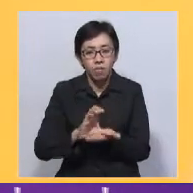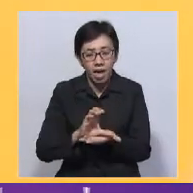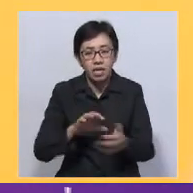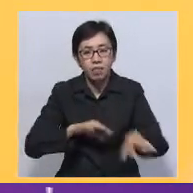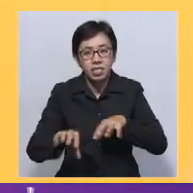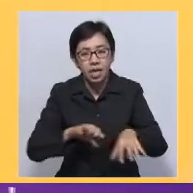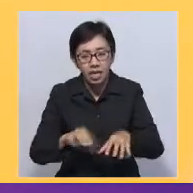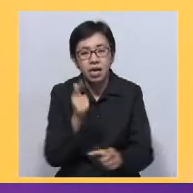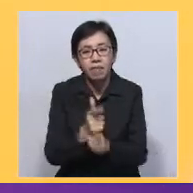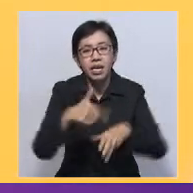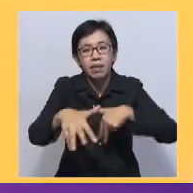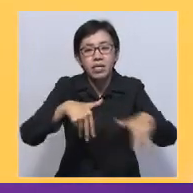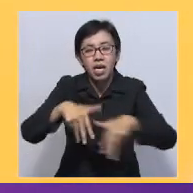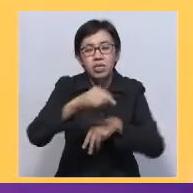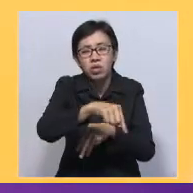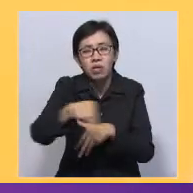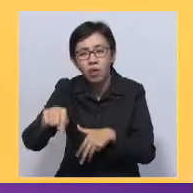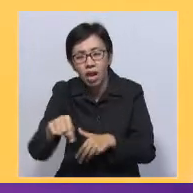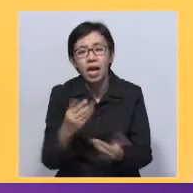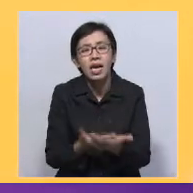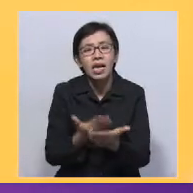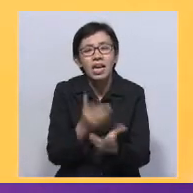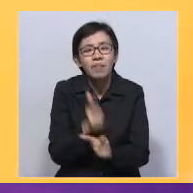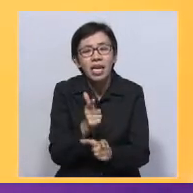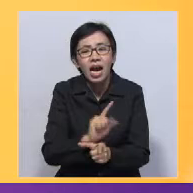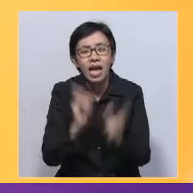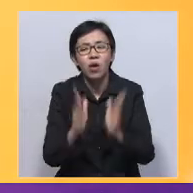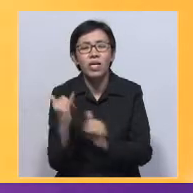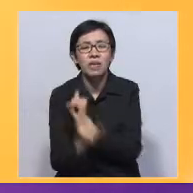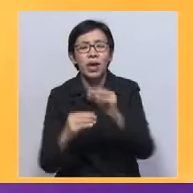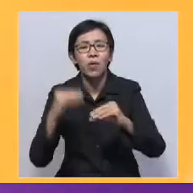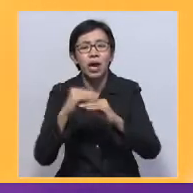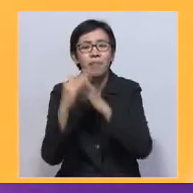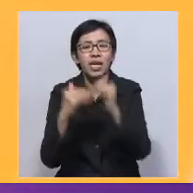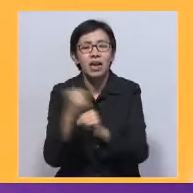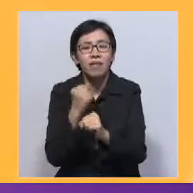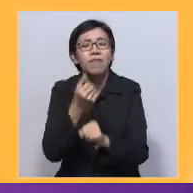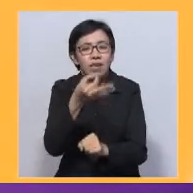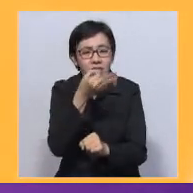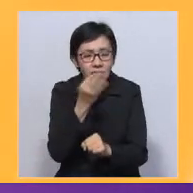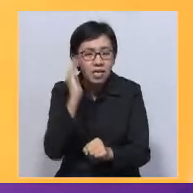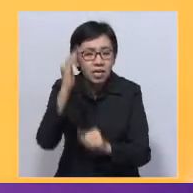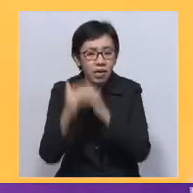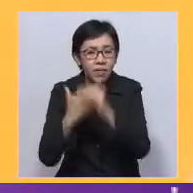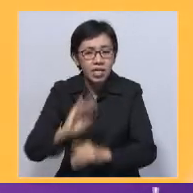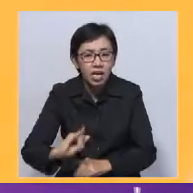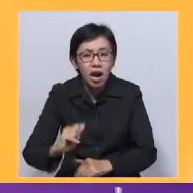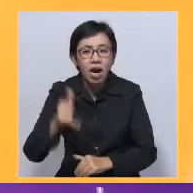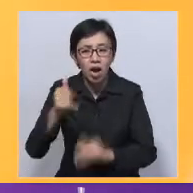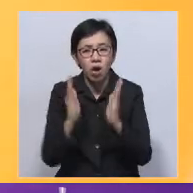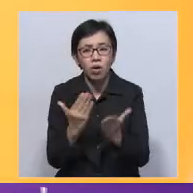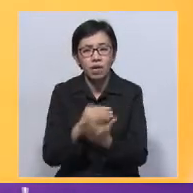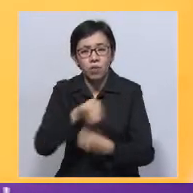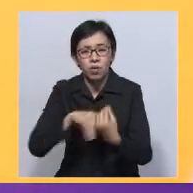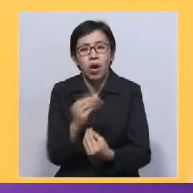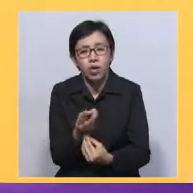ำจัดไปจัดเลี้ยงประชาชนเป็นเพียงการจัดเลี้ยงผู้ที่เข้าร่วมโครงการพัฒนาฝึกอาชีพเพื่อพัฒนาศักยภาพของผู้มีร